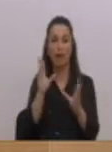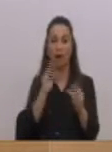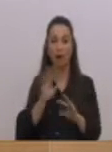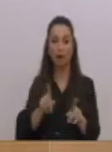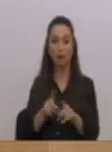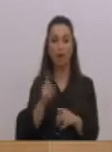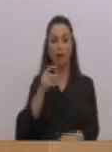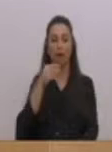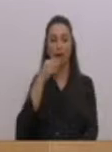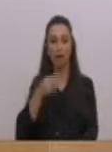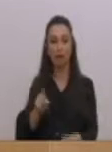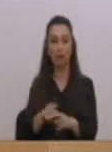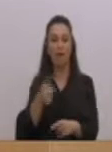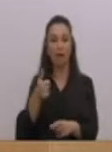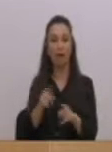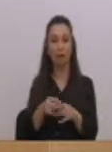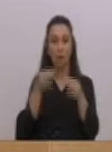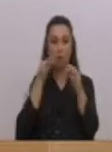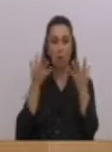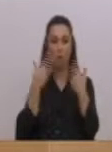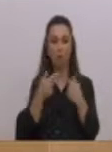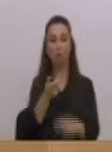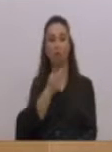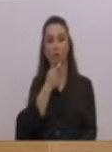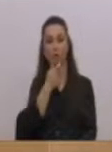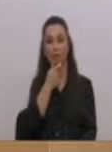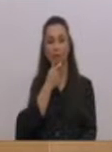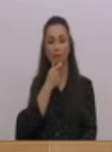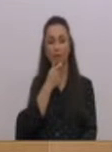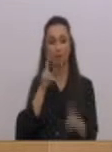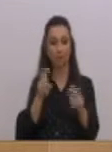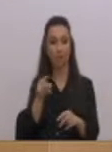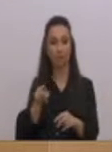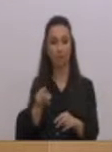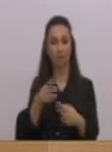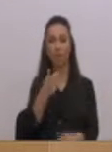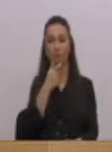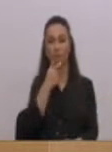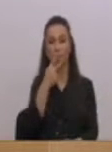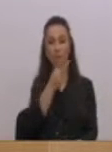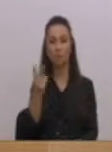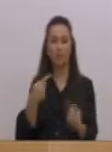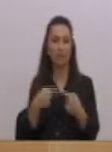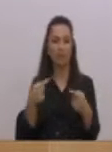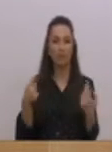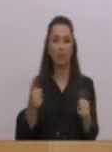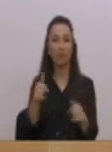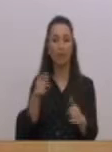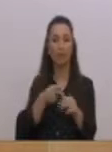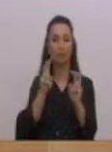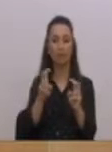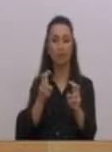ვთქვათ ხარისხიანად, კარგად, კომფორტში ეყურებინათ თელამ კონტენტს, უყურებდნენ სხვადასხვა თქვენ როგორც